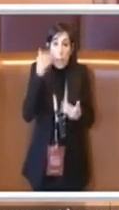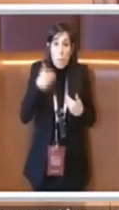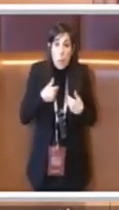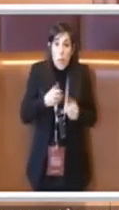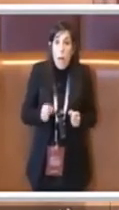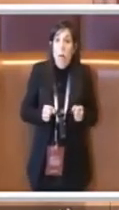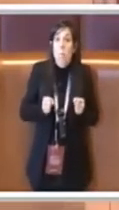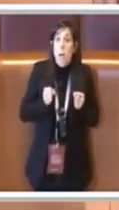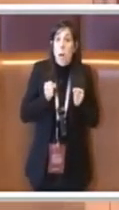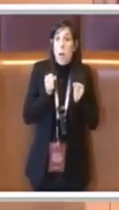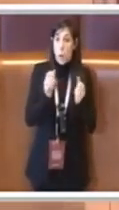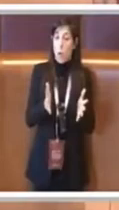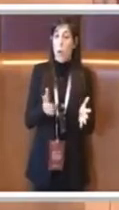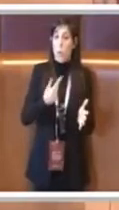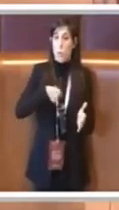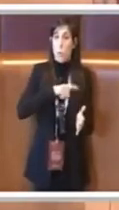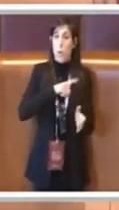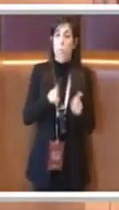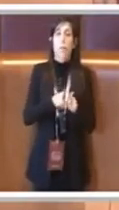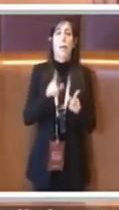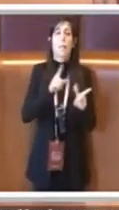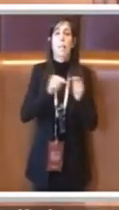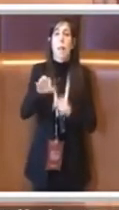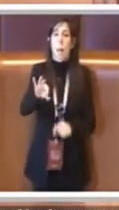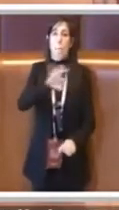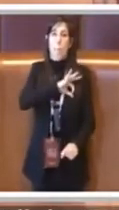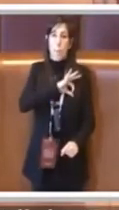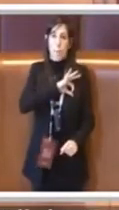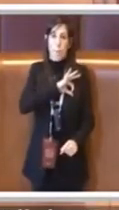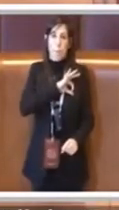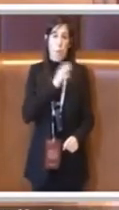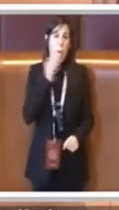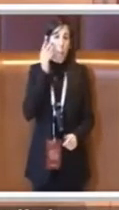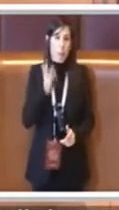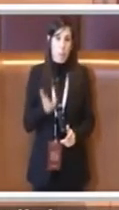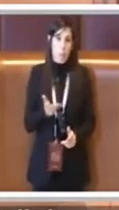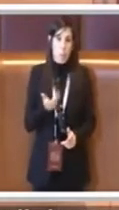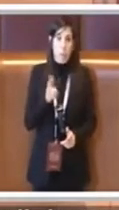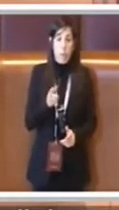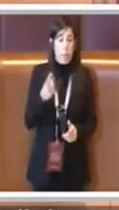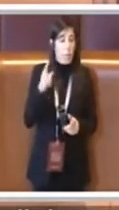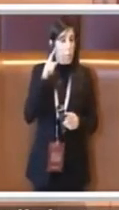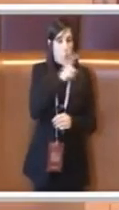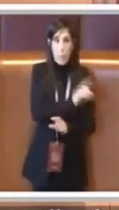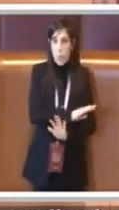termine, stelletta che questa amministrazione si deve mettere con orgoglio al petto, perché è stata una procedura